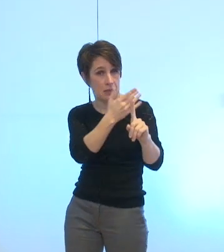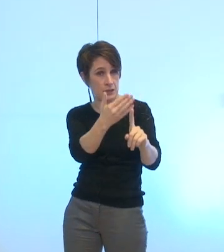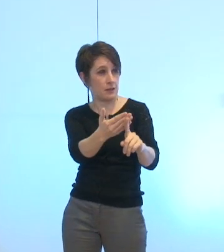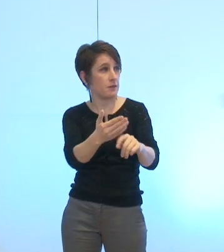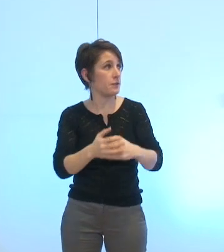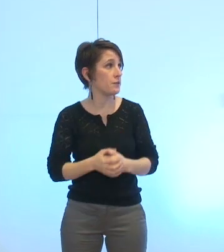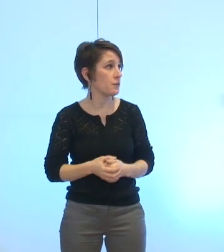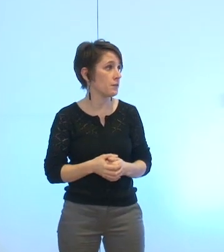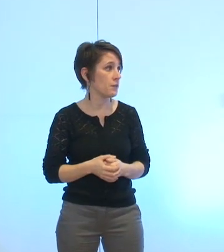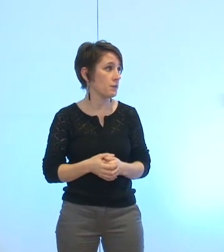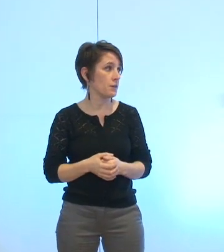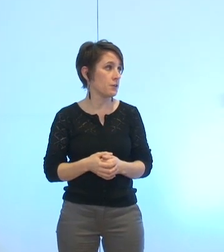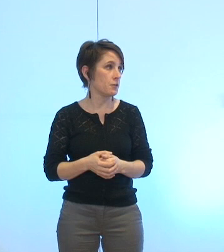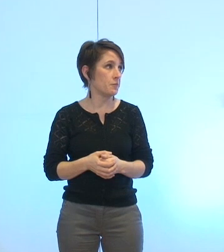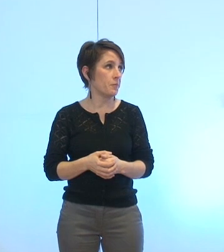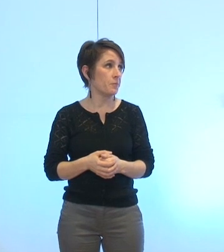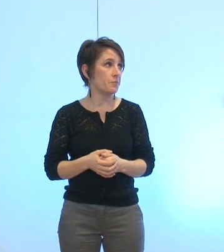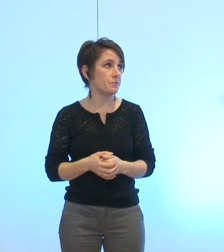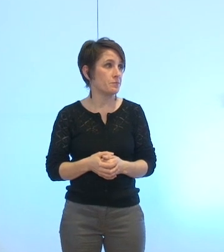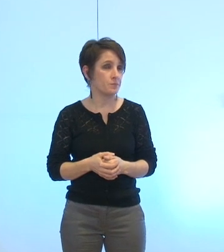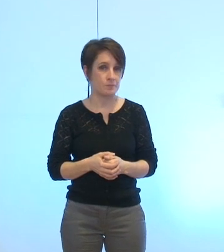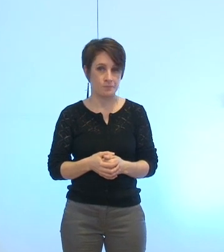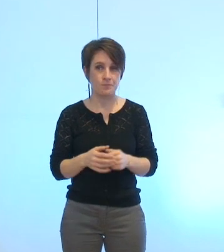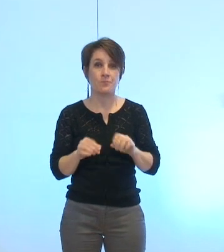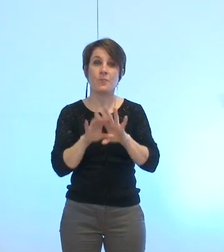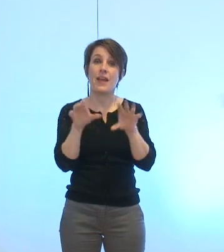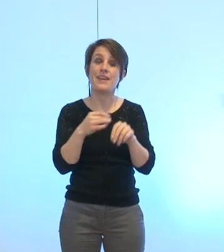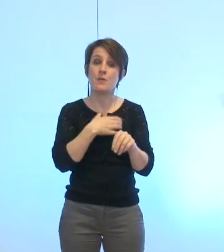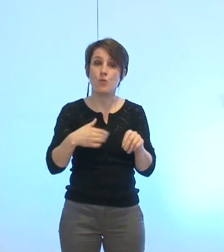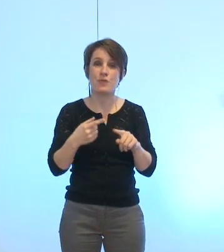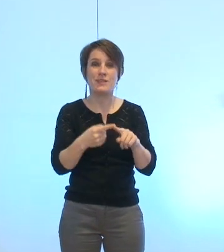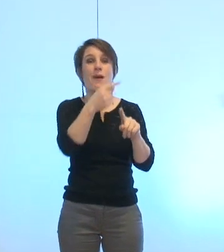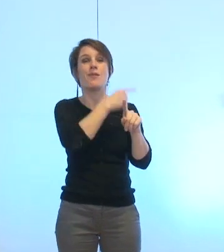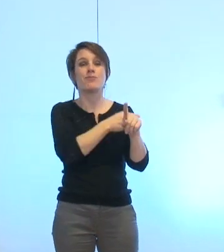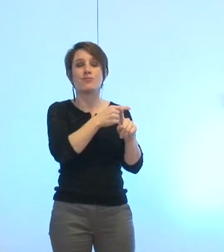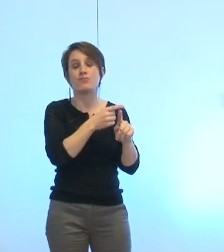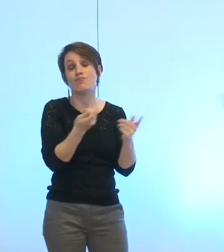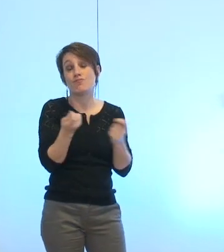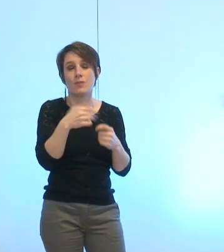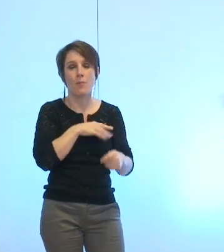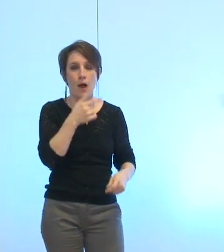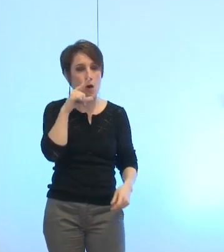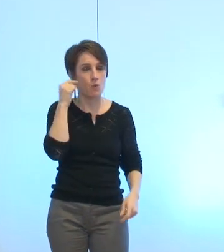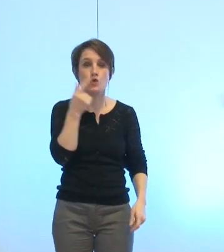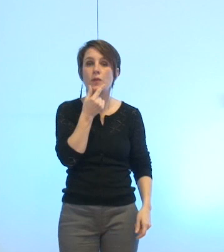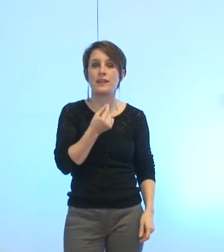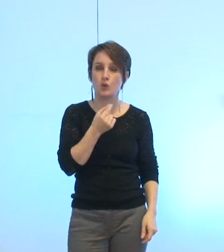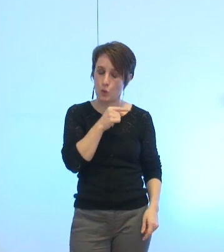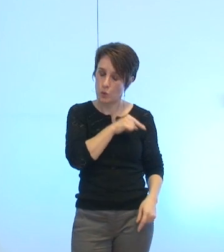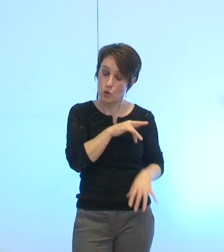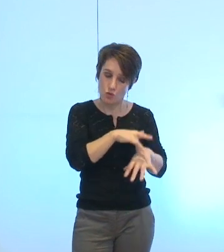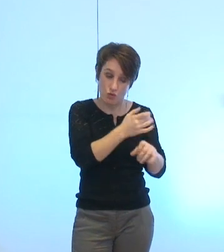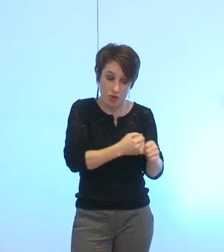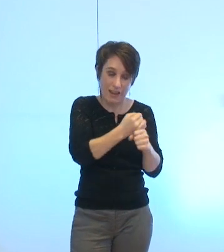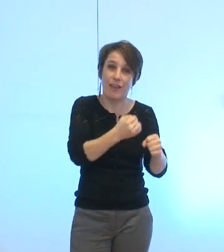d'années car si la précédente municipalité conduite par Michel desto a créé des poste vous avez raison